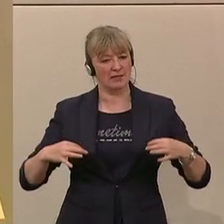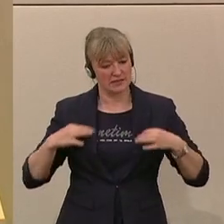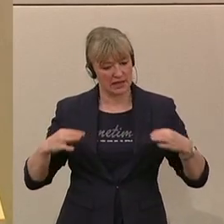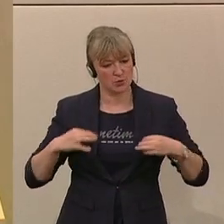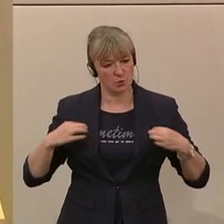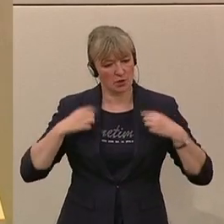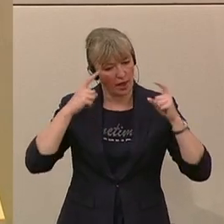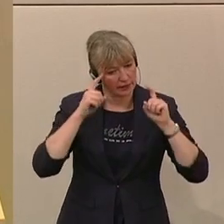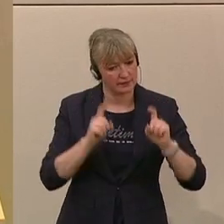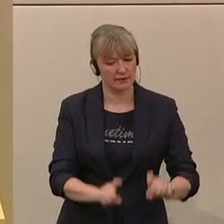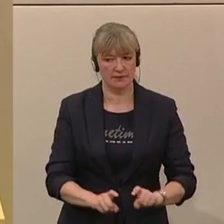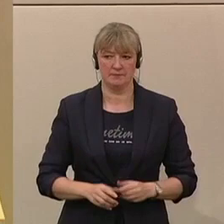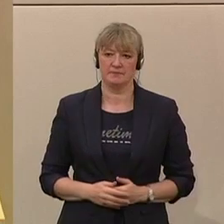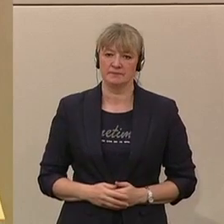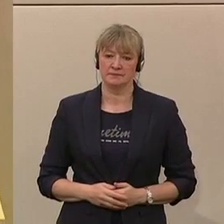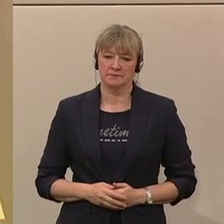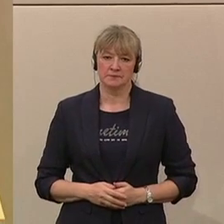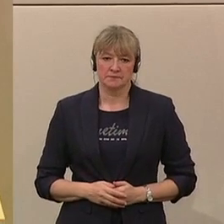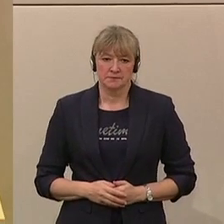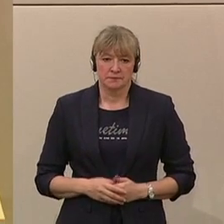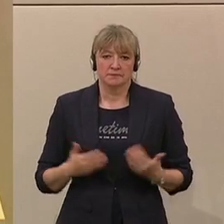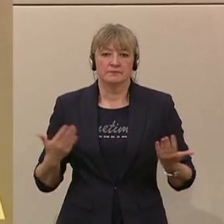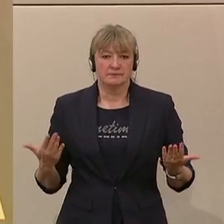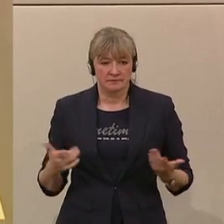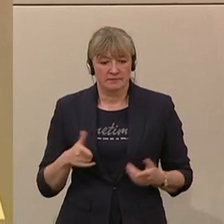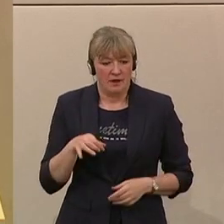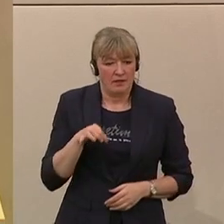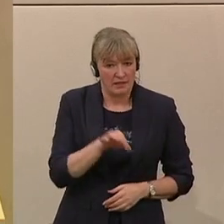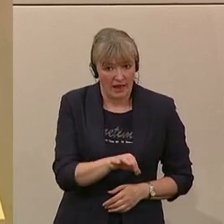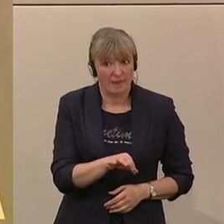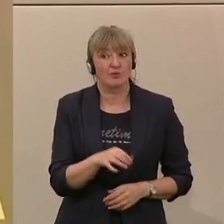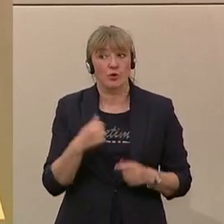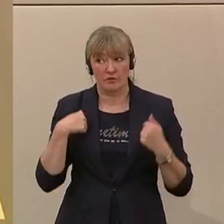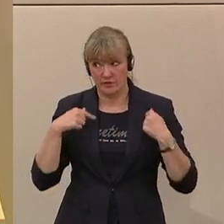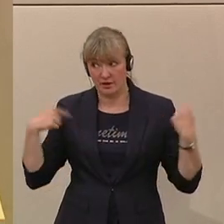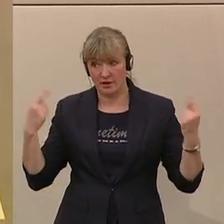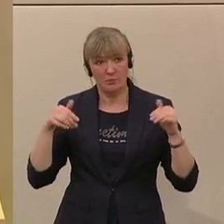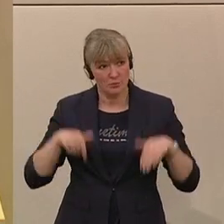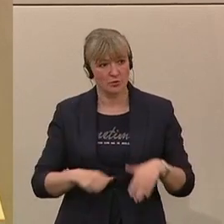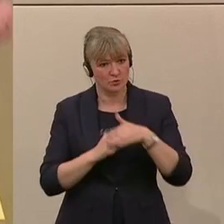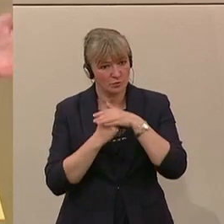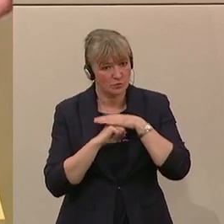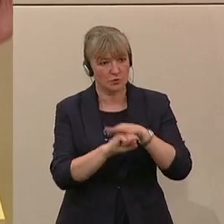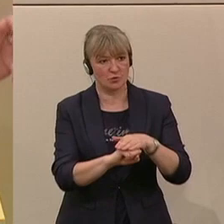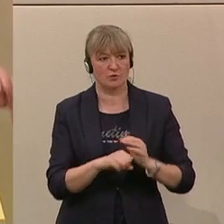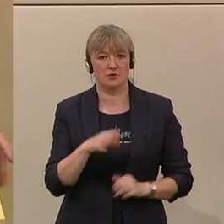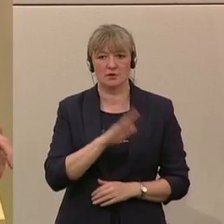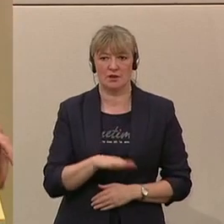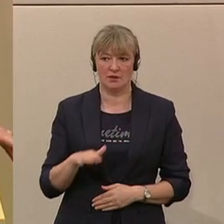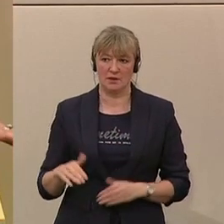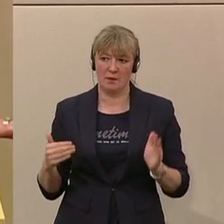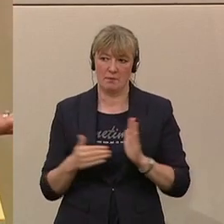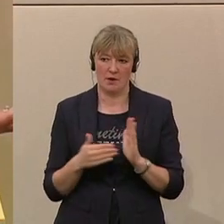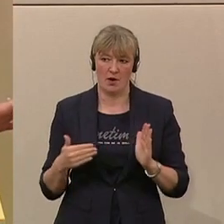Ein erreichbares Höchstmaß an Gesundheit. Und dafür müssen wir eintreten. Kinder brauchen zum